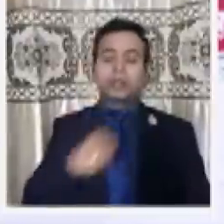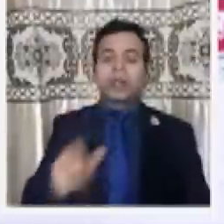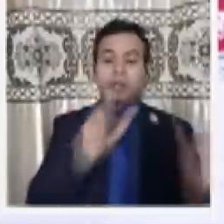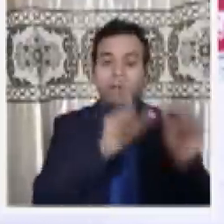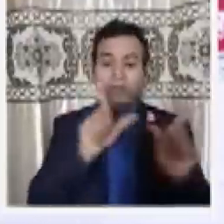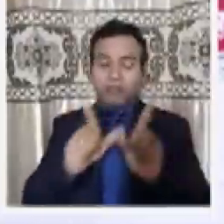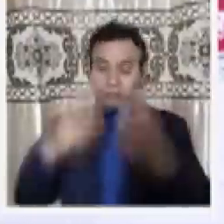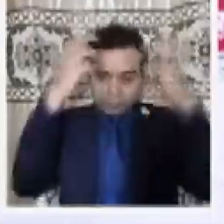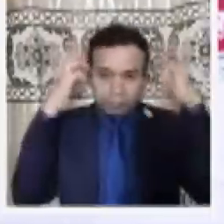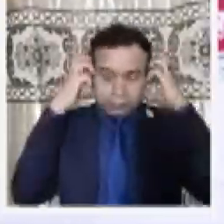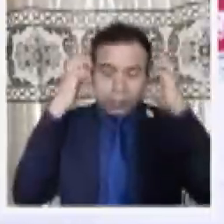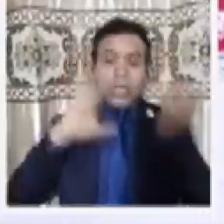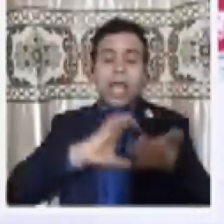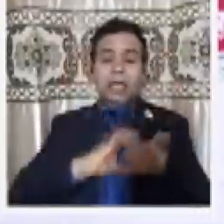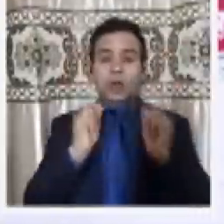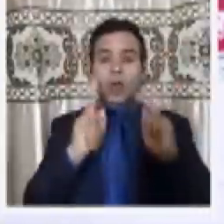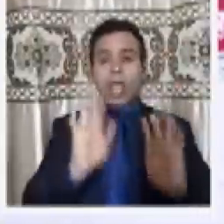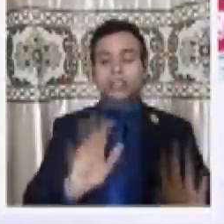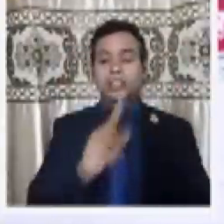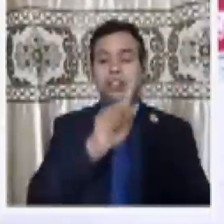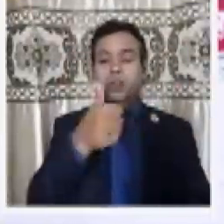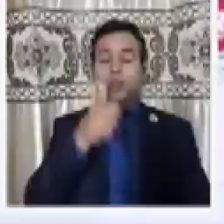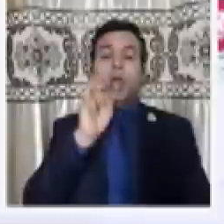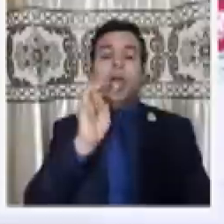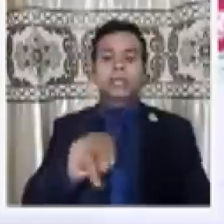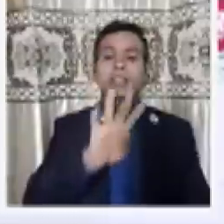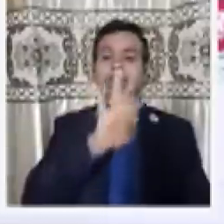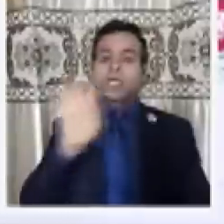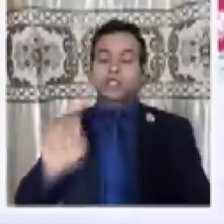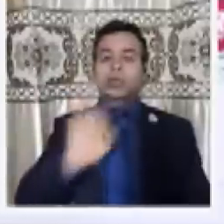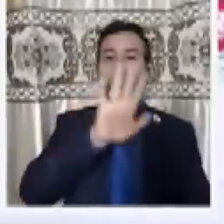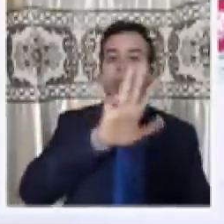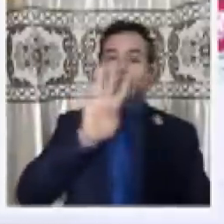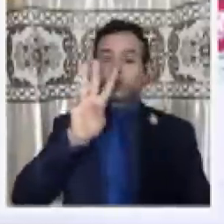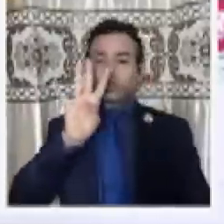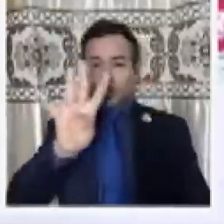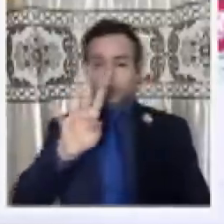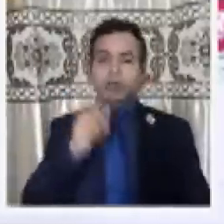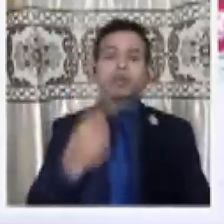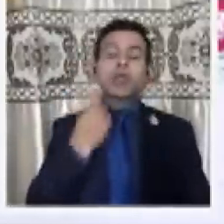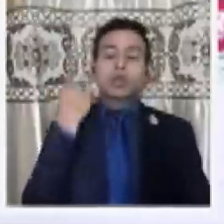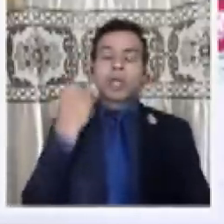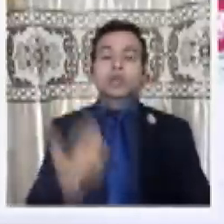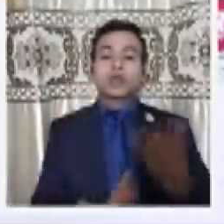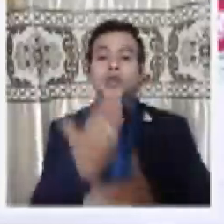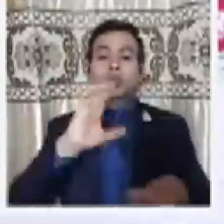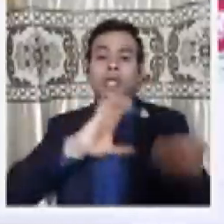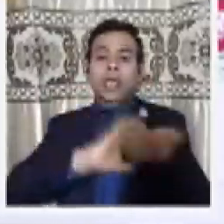1,52,94,038টি। অনলাইন প্ল্যাটফর্ম মুক্ত পাঠে হটলাইন সেবা দেওয়ার জন্য প্রশিক্ষণপ্রাপ্ত চিকিৎসক